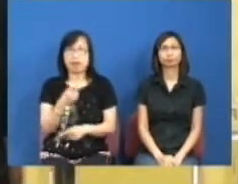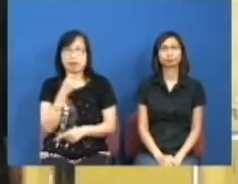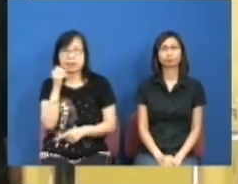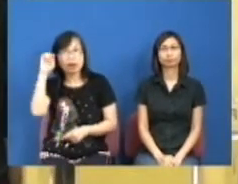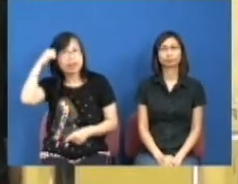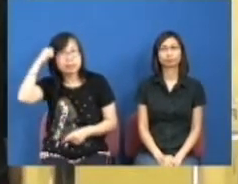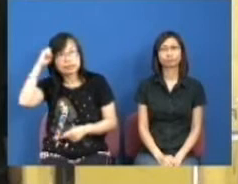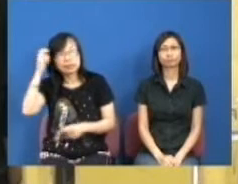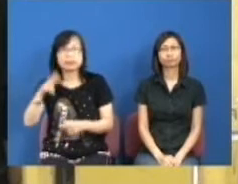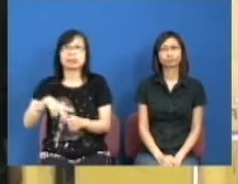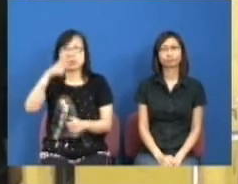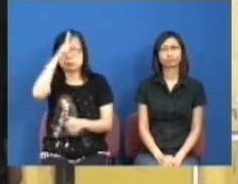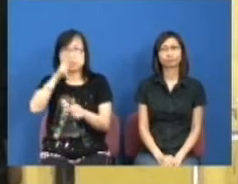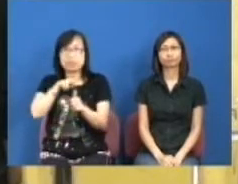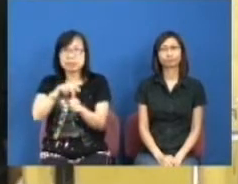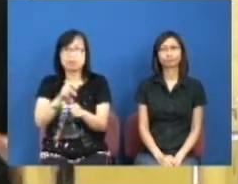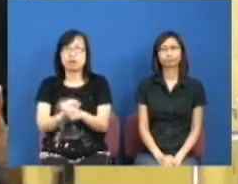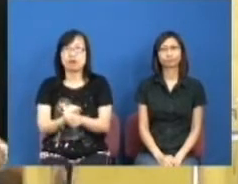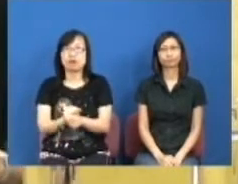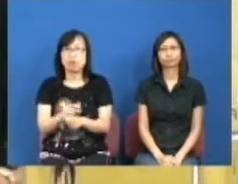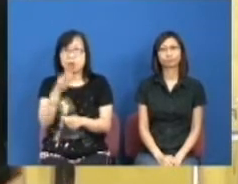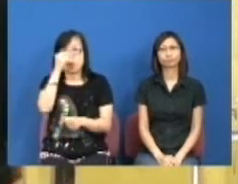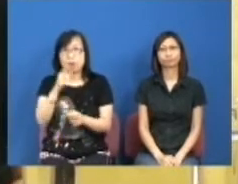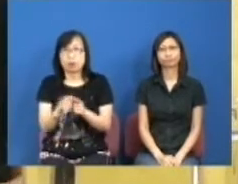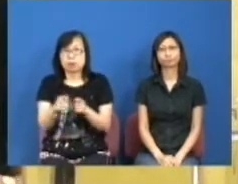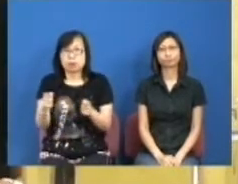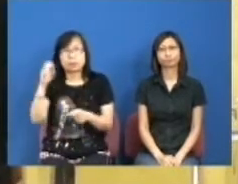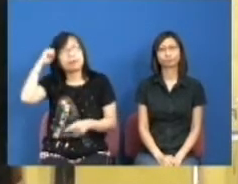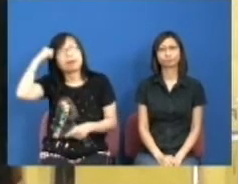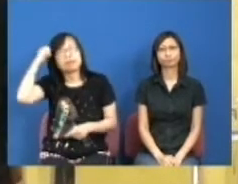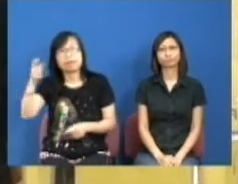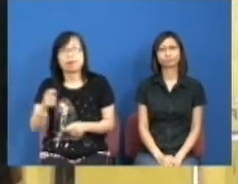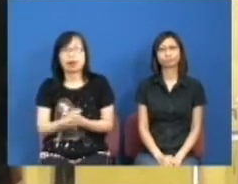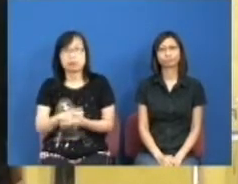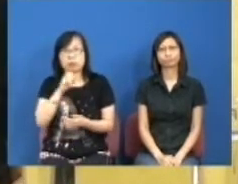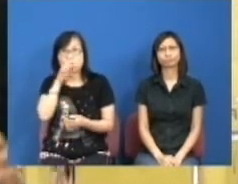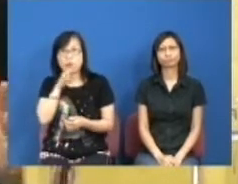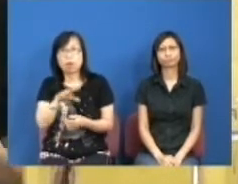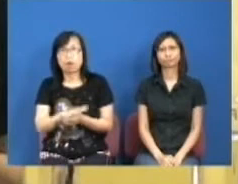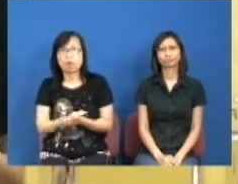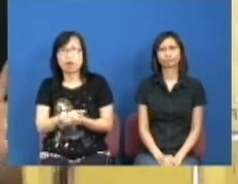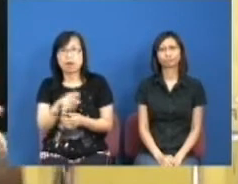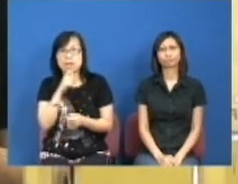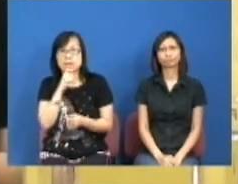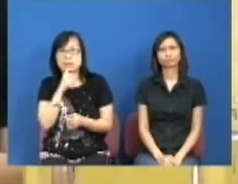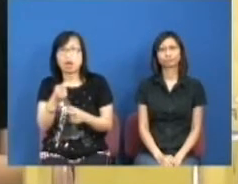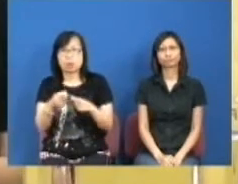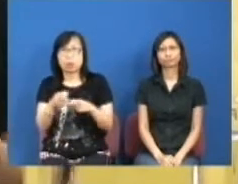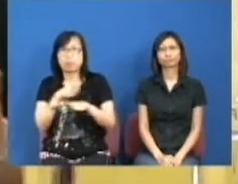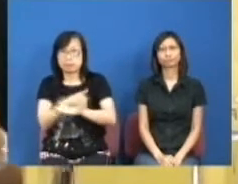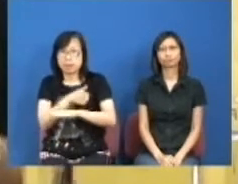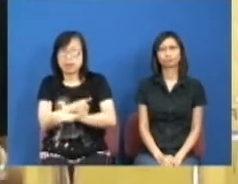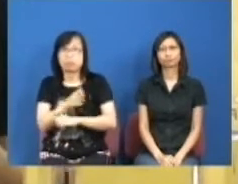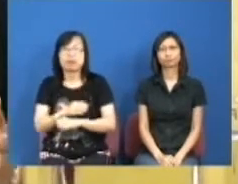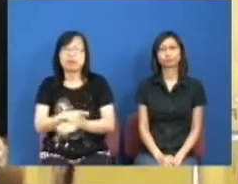究政治學或者係社會學上一個即係好常用的一個概念嚟嘅。咁我哋講嘅即係顧名思義咧，公民社會